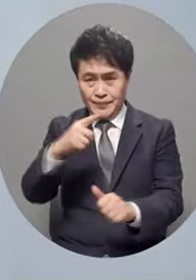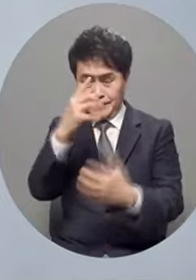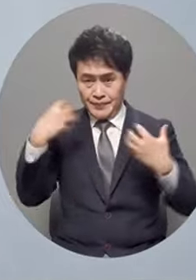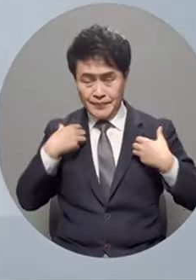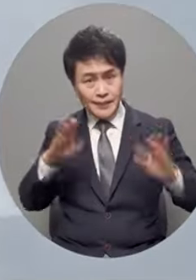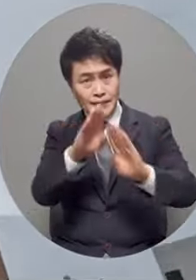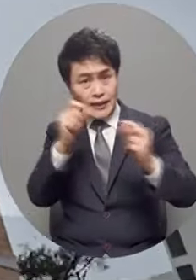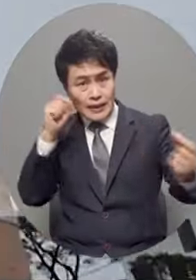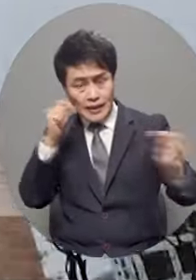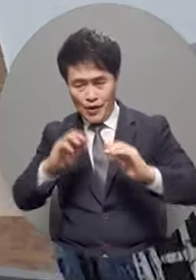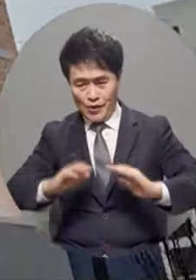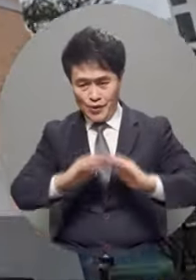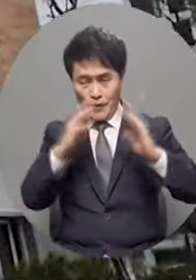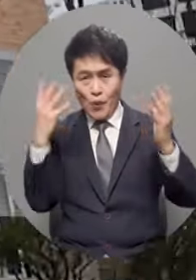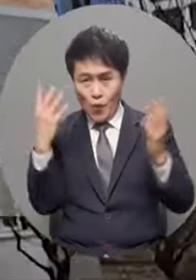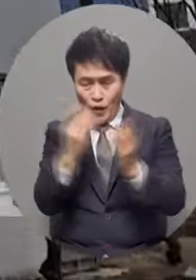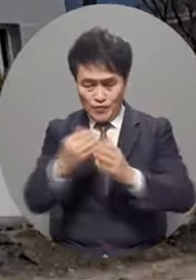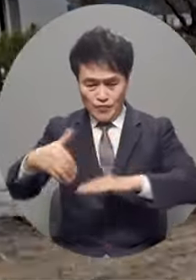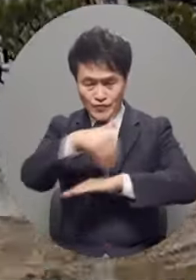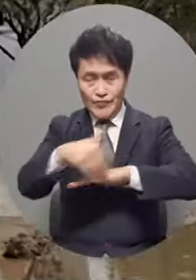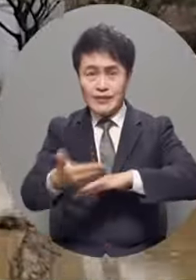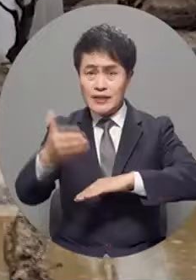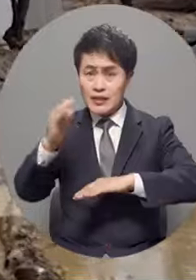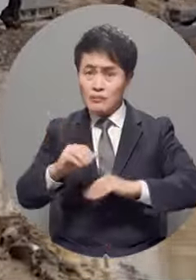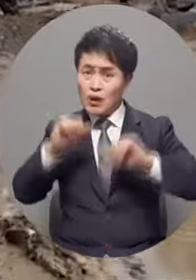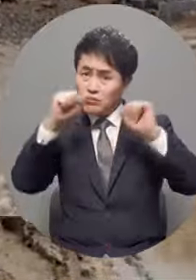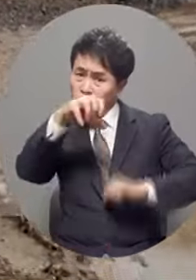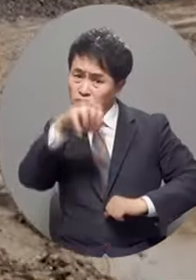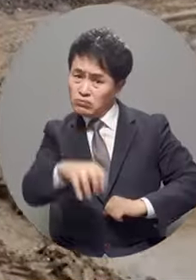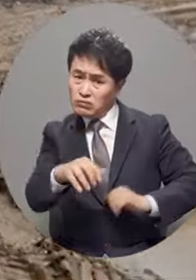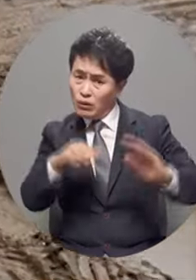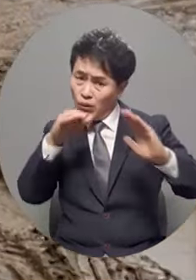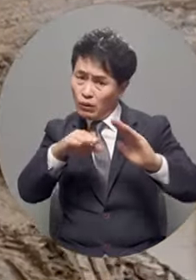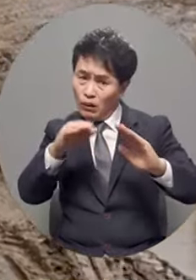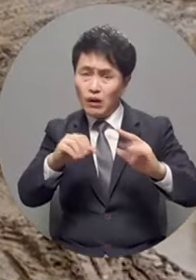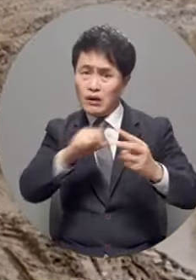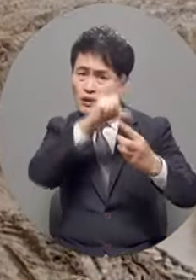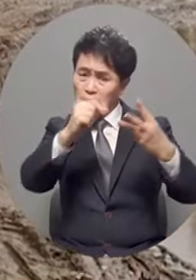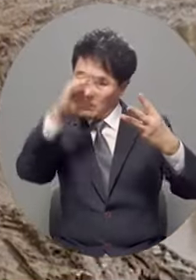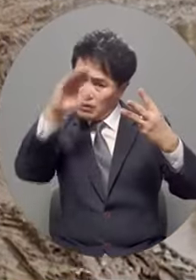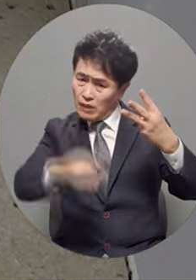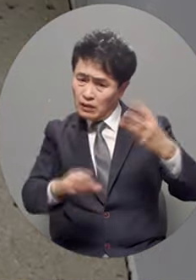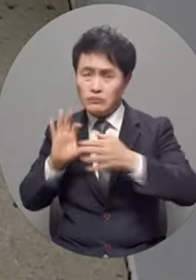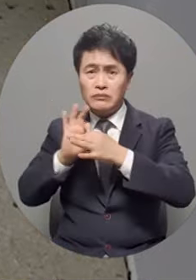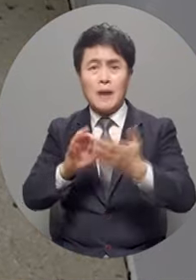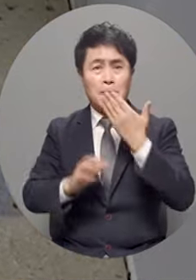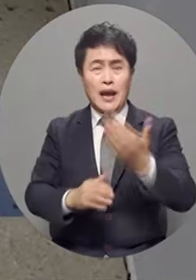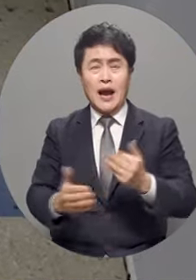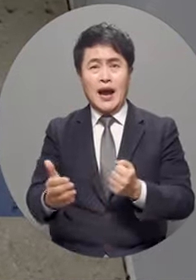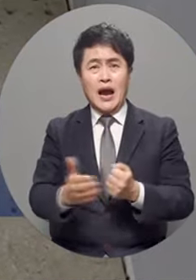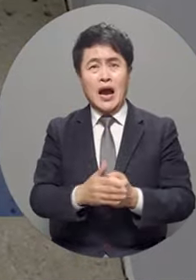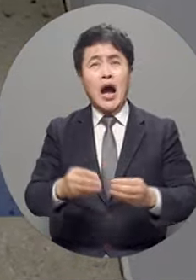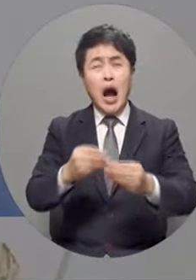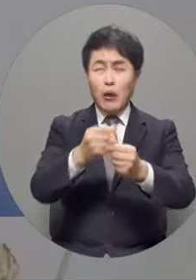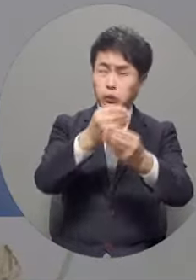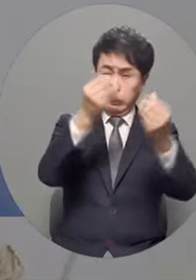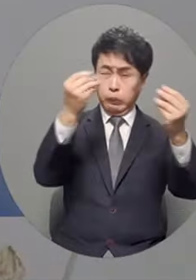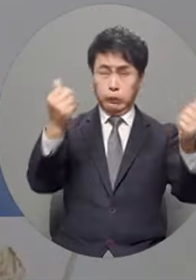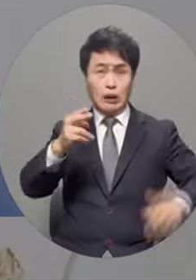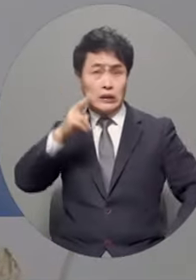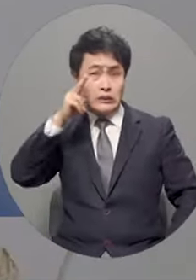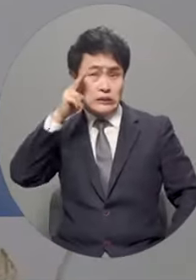개학일까지는 건물 공사를 마친다는 계획이지만 운동장 공사는 다음 달 말까지 이어질 예정입니다. 분진이 엄청나게 많이